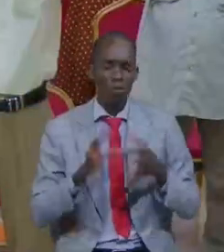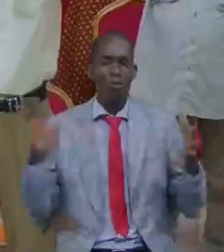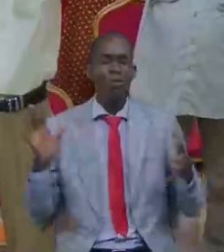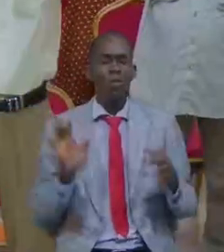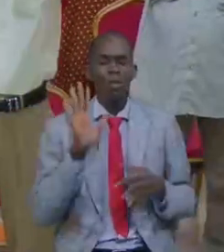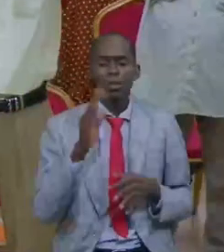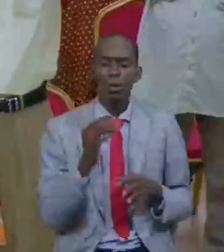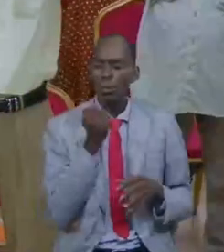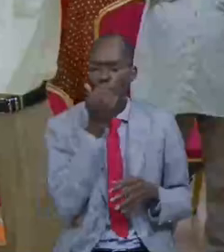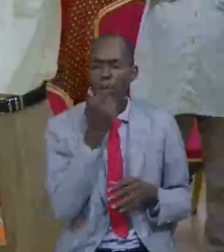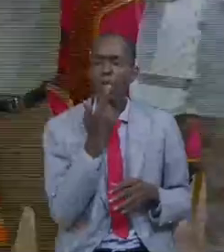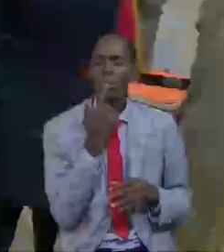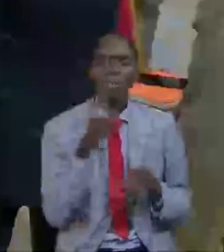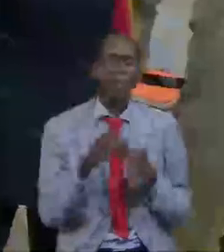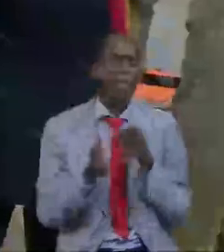langues muettes,